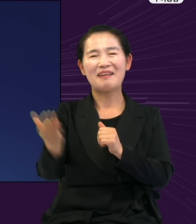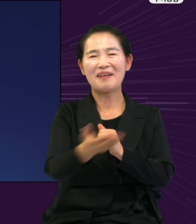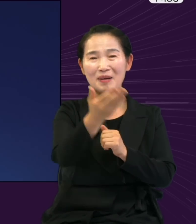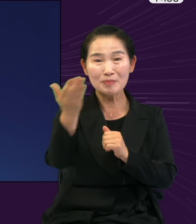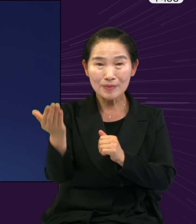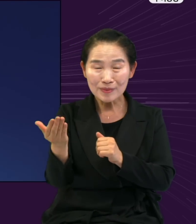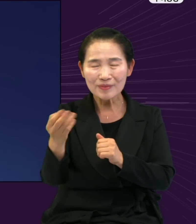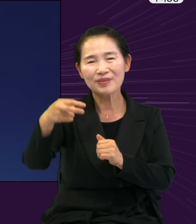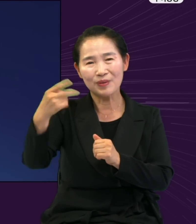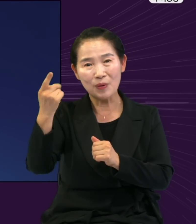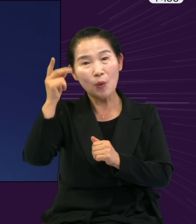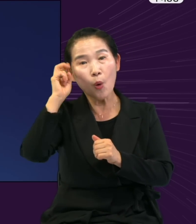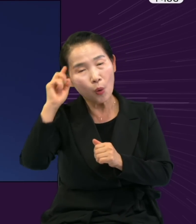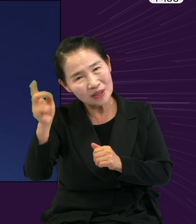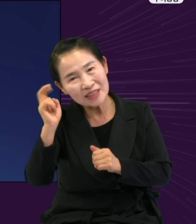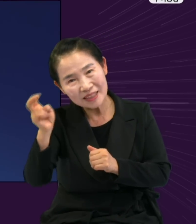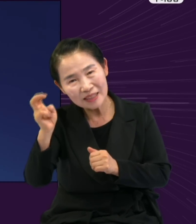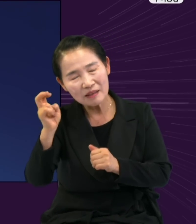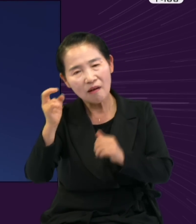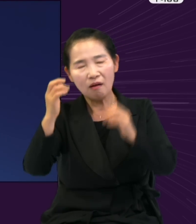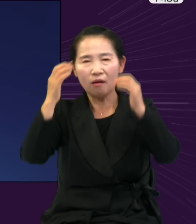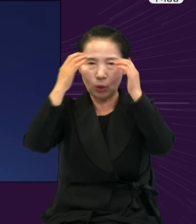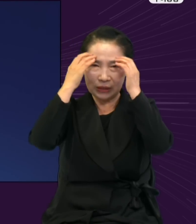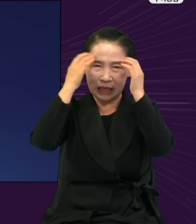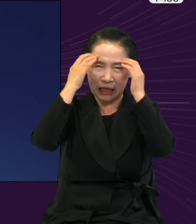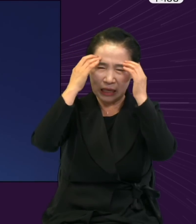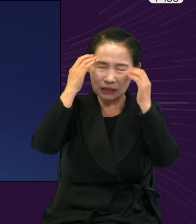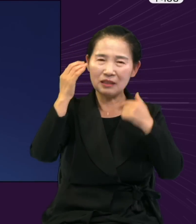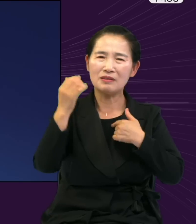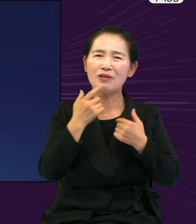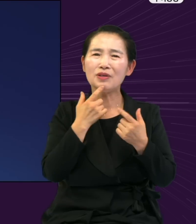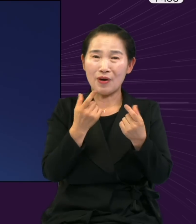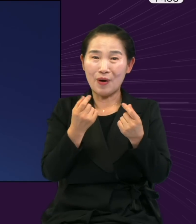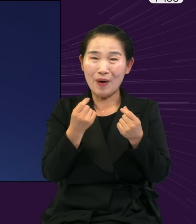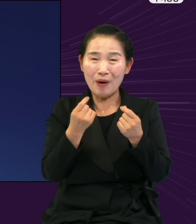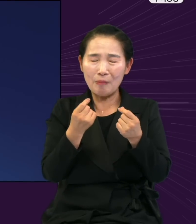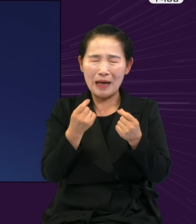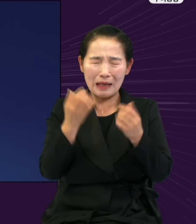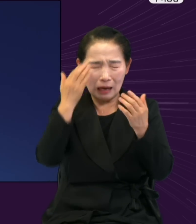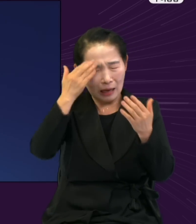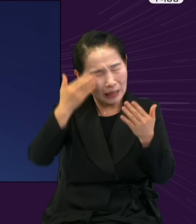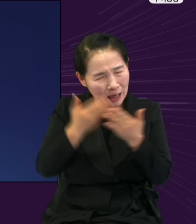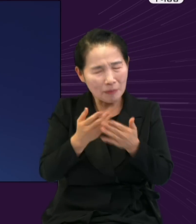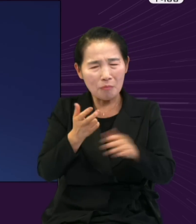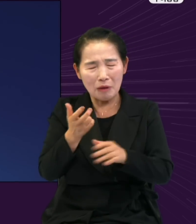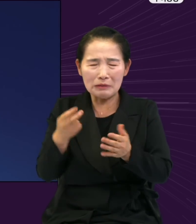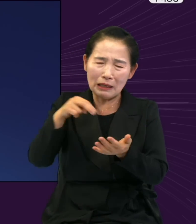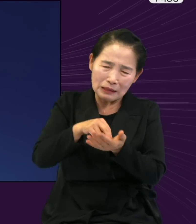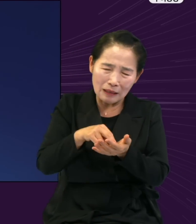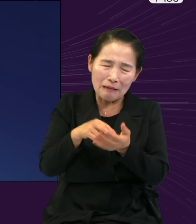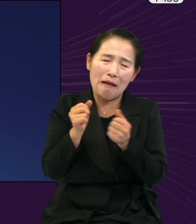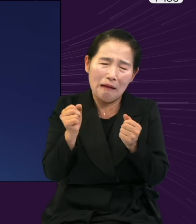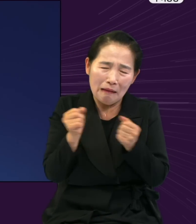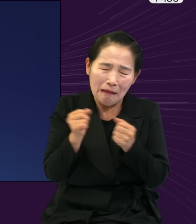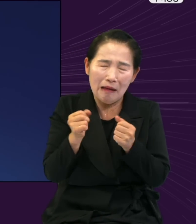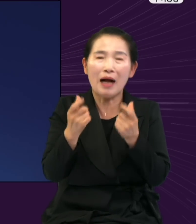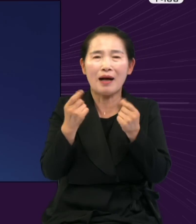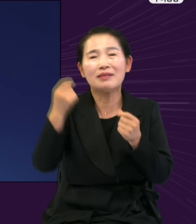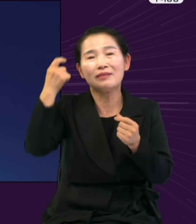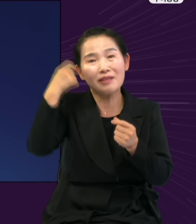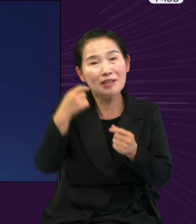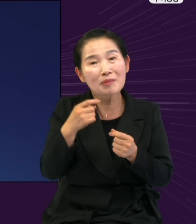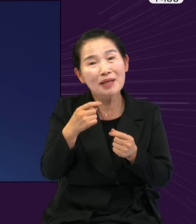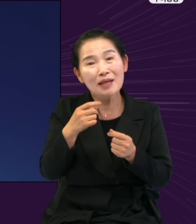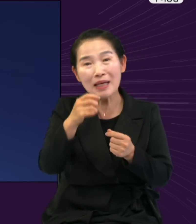여러분도 혹시 이 중에 고난 가운데 저처럼 이렇게 캄캄한 버스 안을 타고 가는 느낌이 드시는 분이 계시다면 여러분도